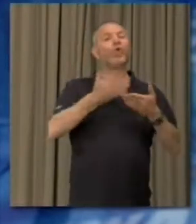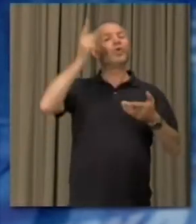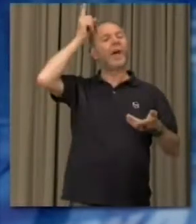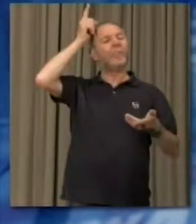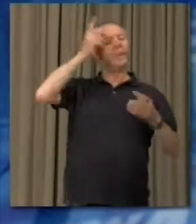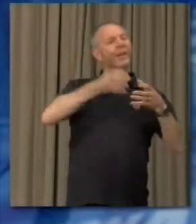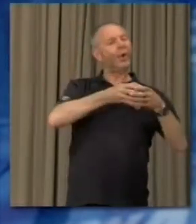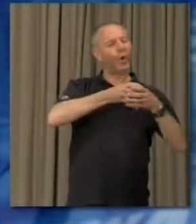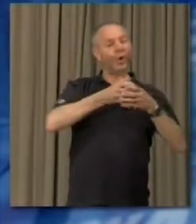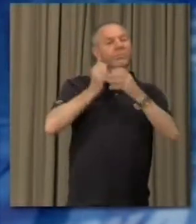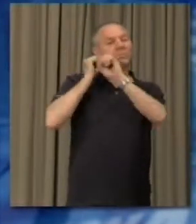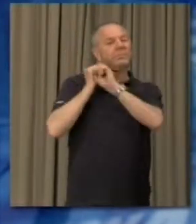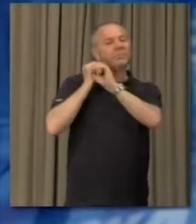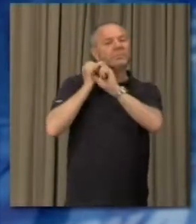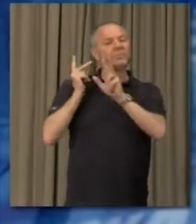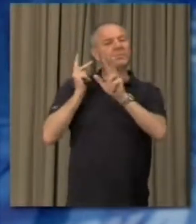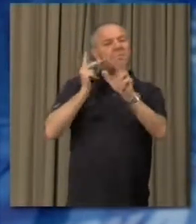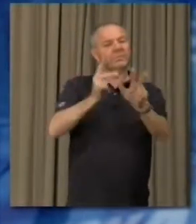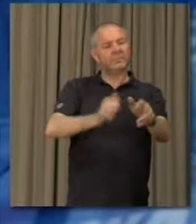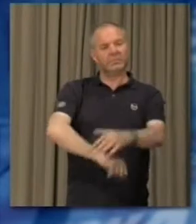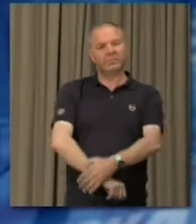alpino accompagnavano il feretro.